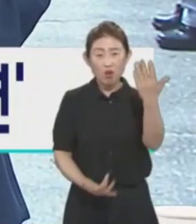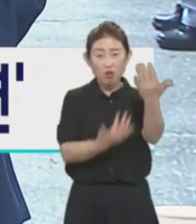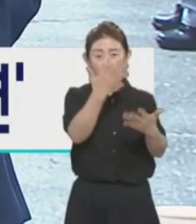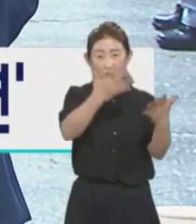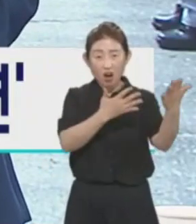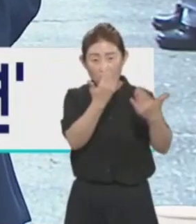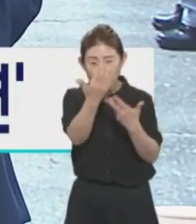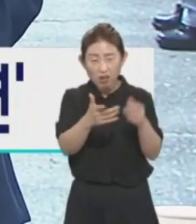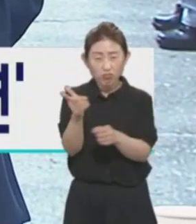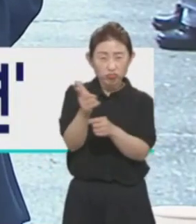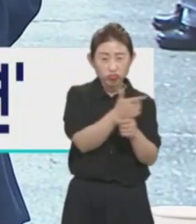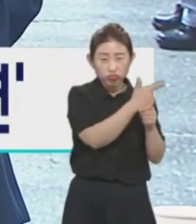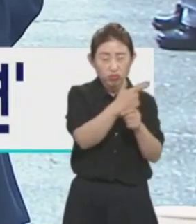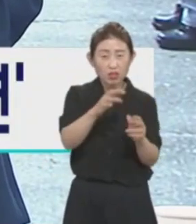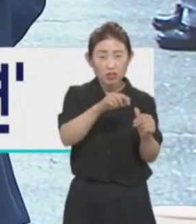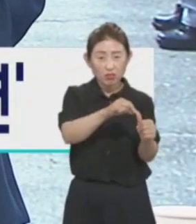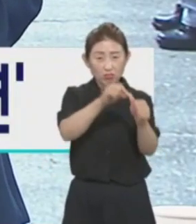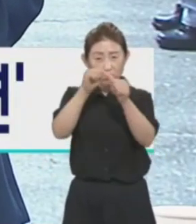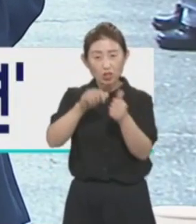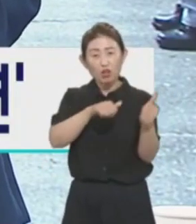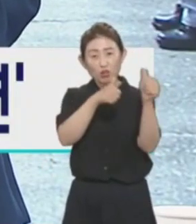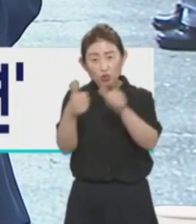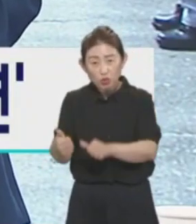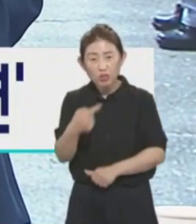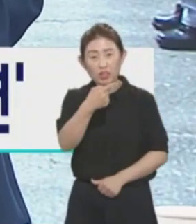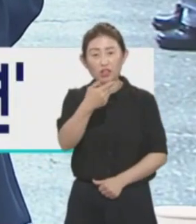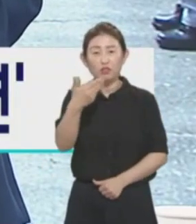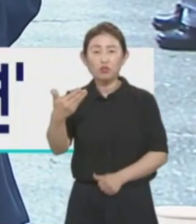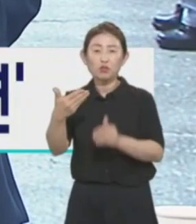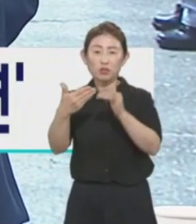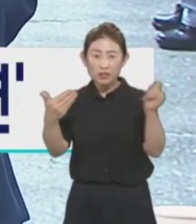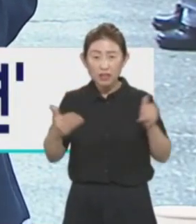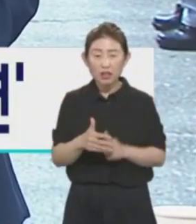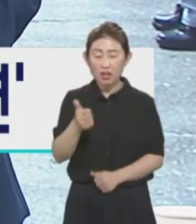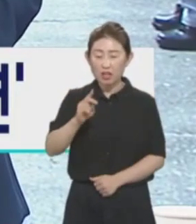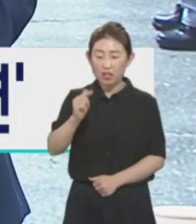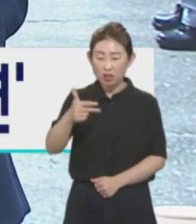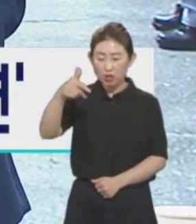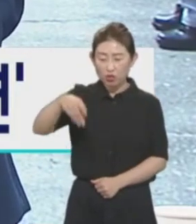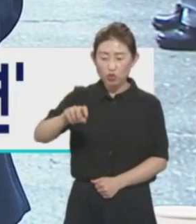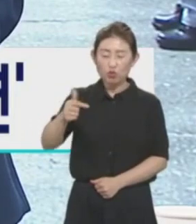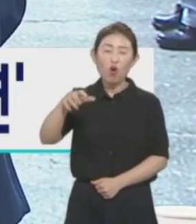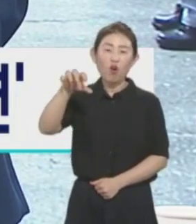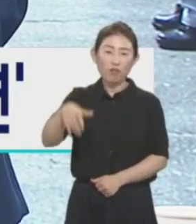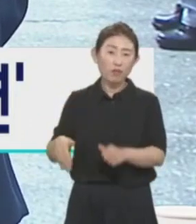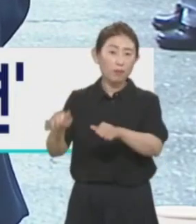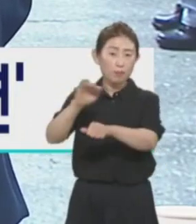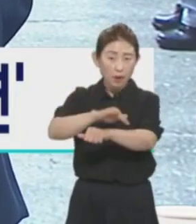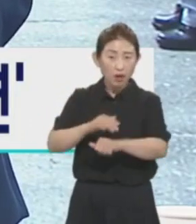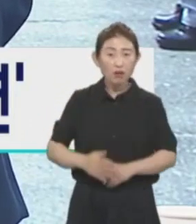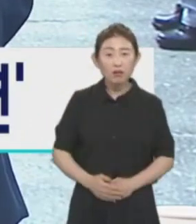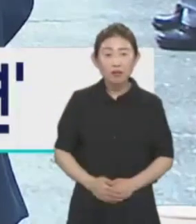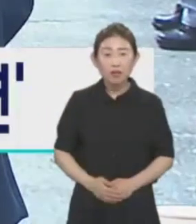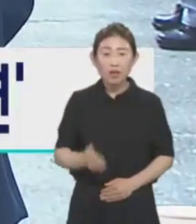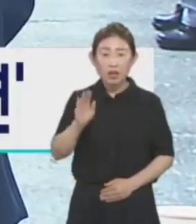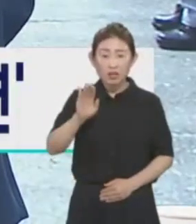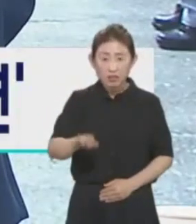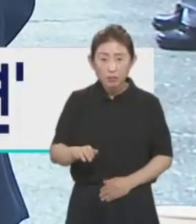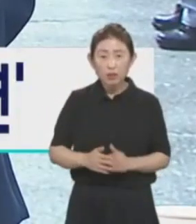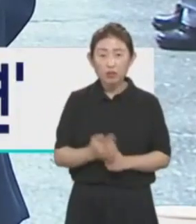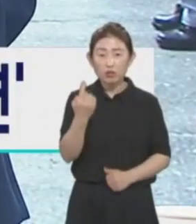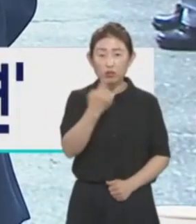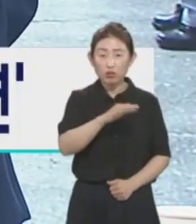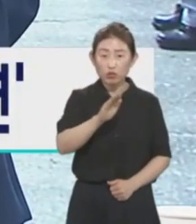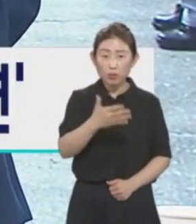화재 진압이나 구조 활동을 벌이다 순직한 소방관들은 현충원에 안장되죠. 그런데 국가사회공헌자 자격에